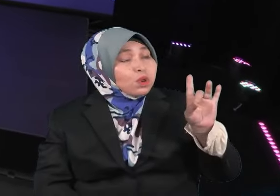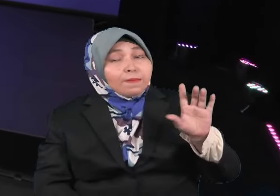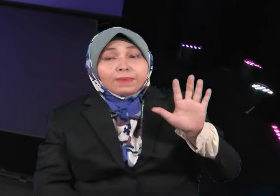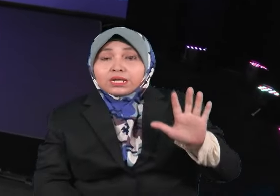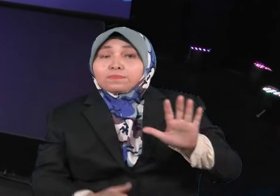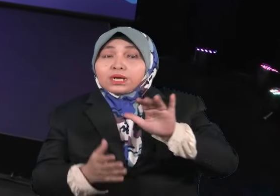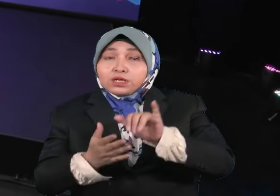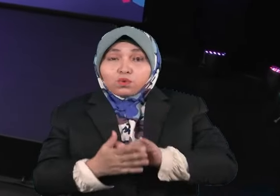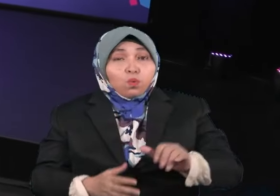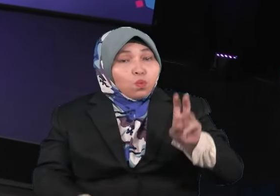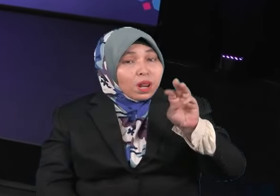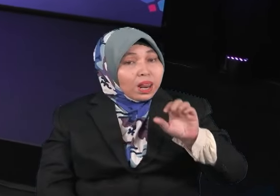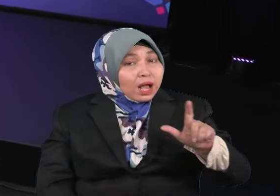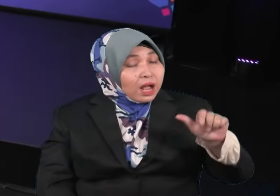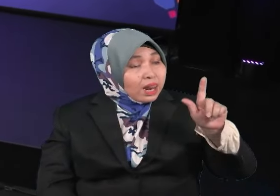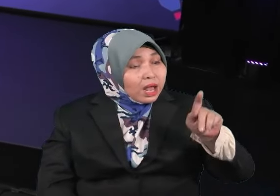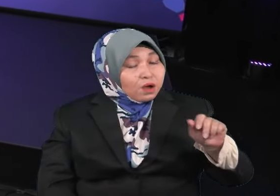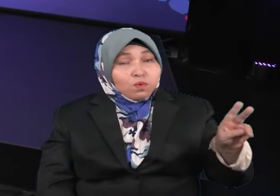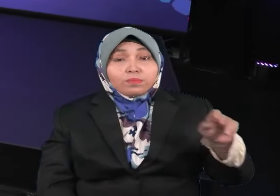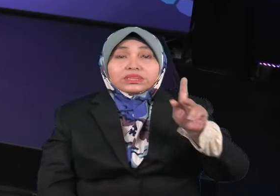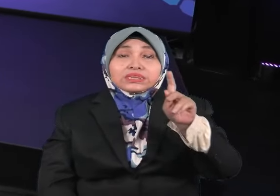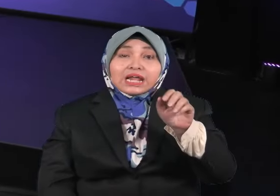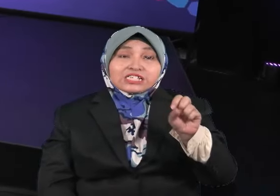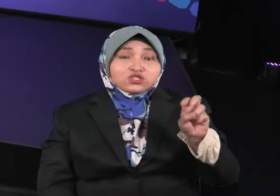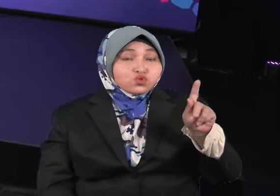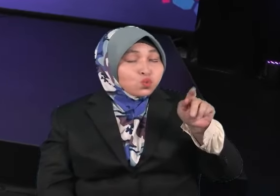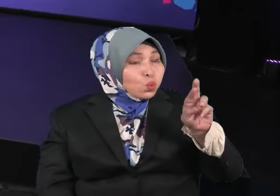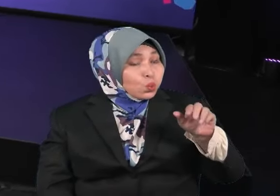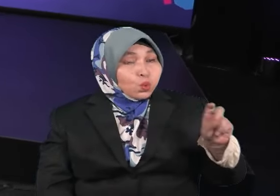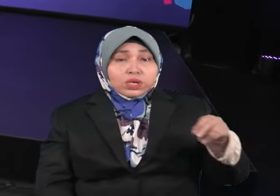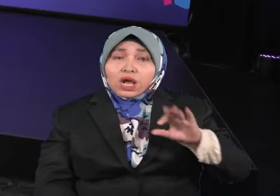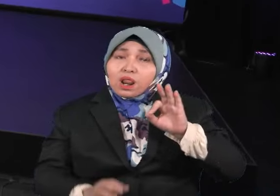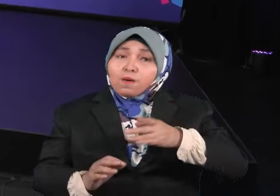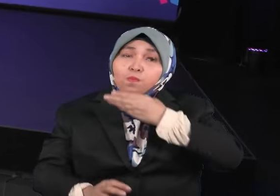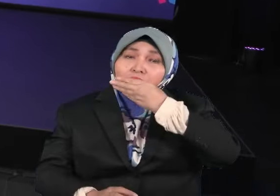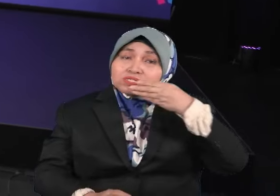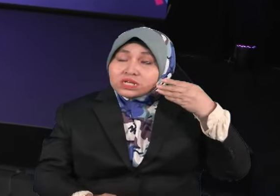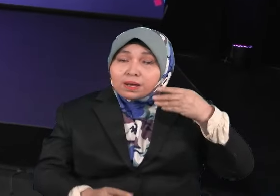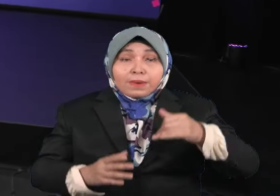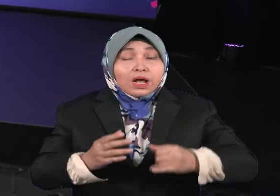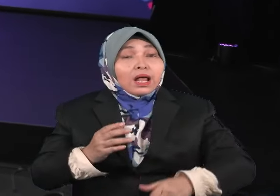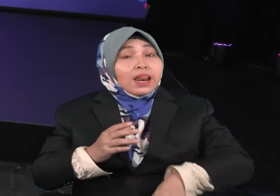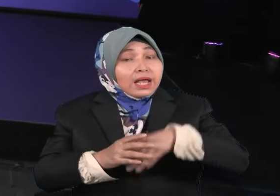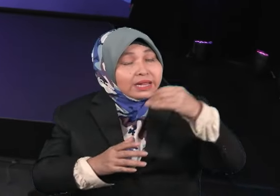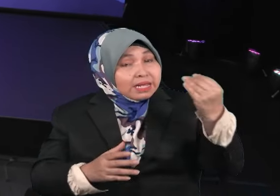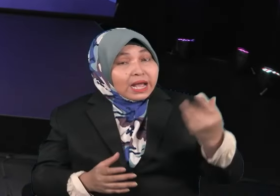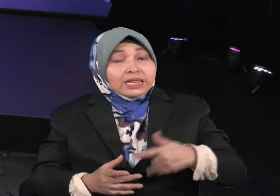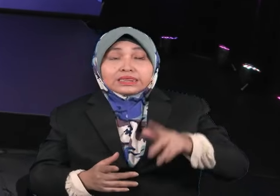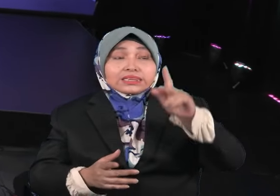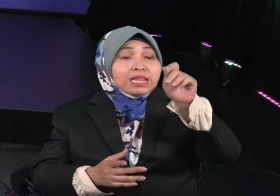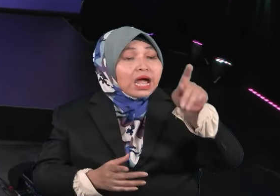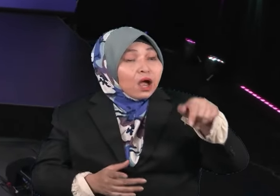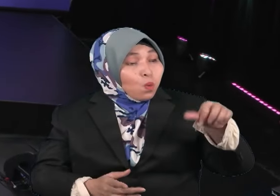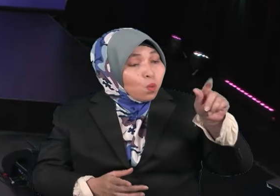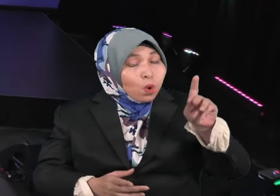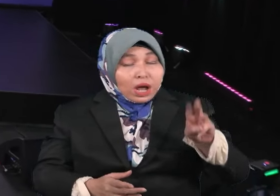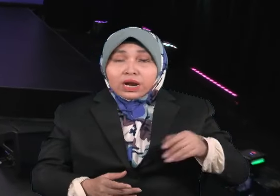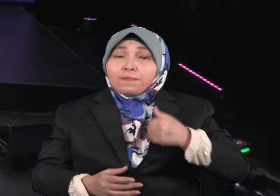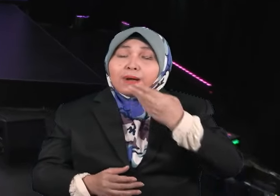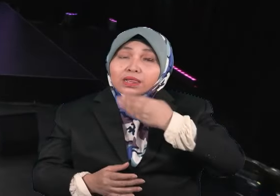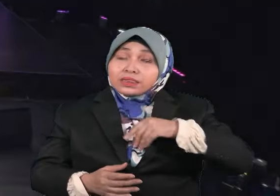iaitu wala'allakum tashkurun, ya. Kalau puasa melahirkan takwa, Ramadan sebenarnya melahirkan